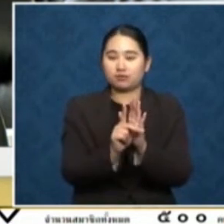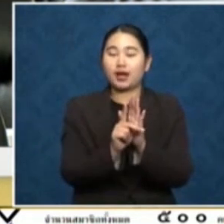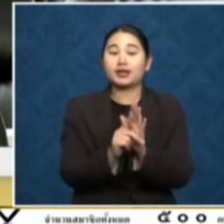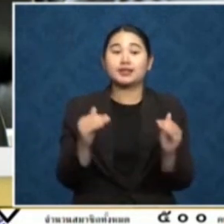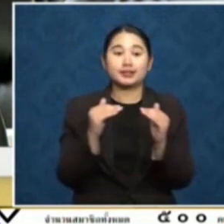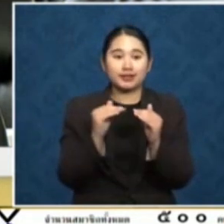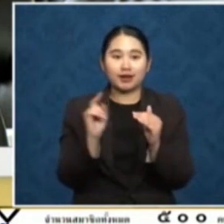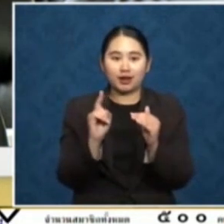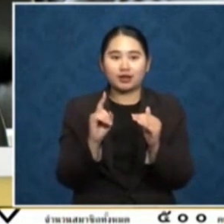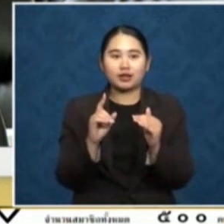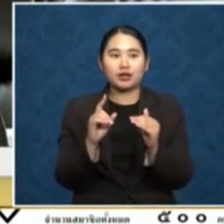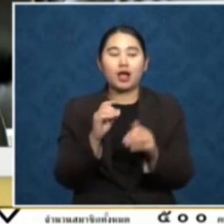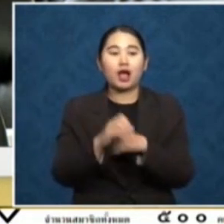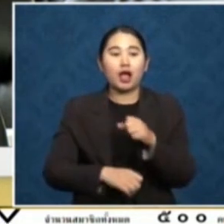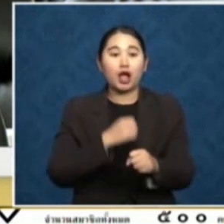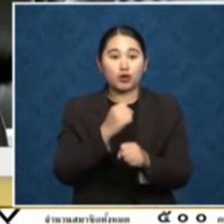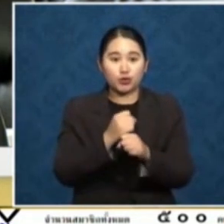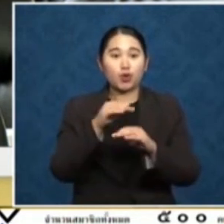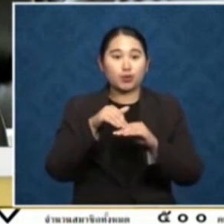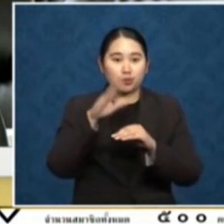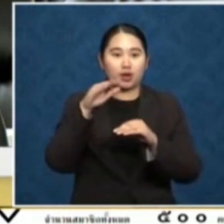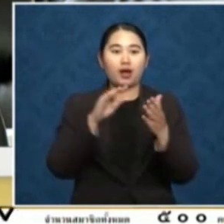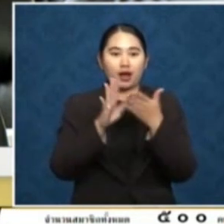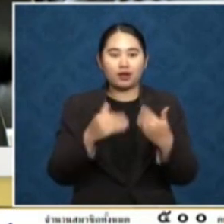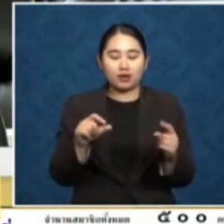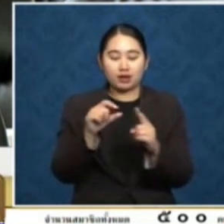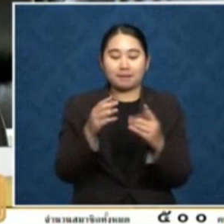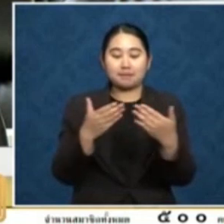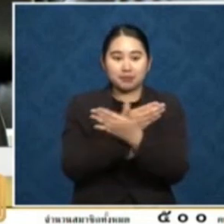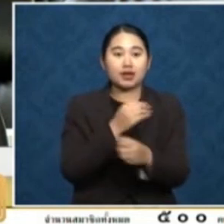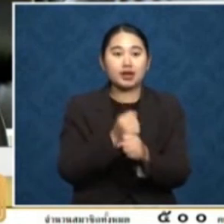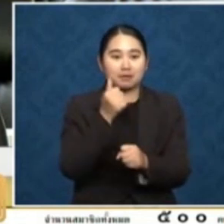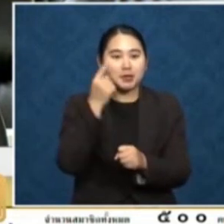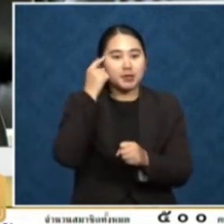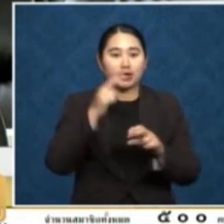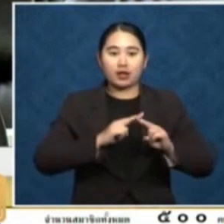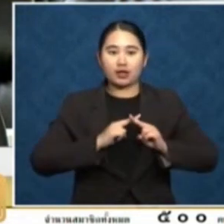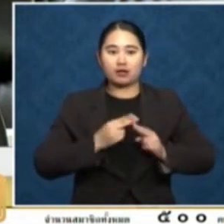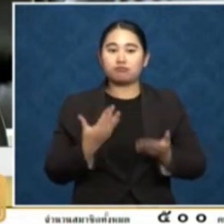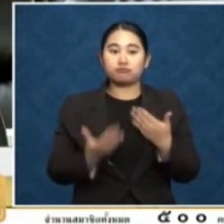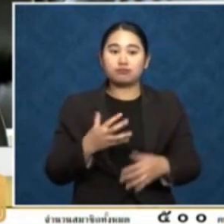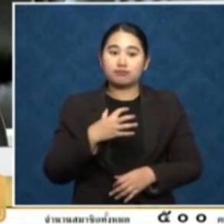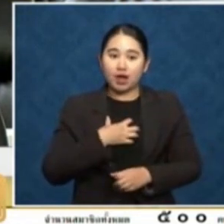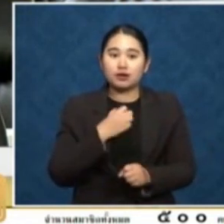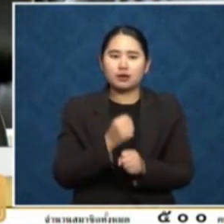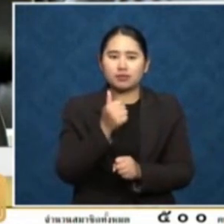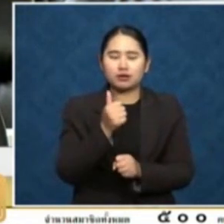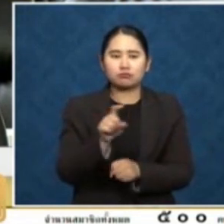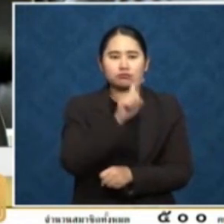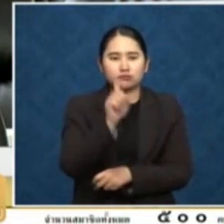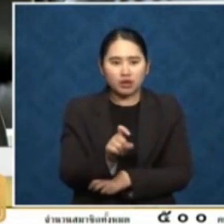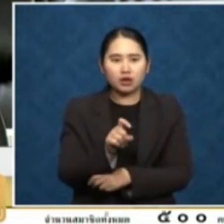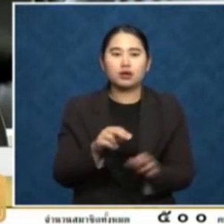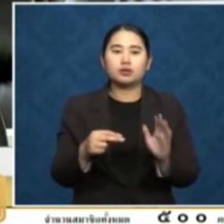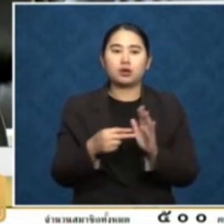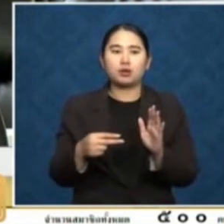ป็นกังวลของผมท่านประธานครับการที่จะมีกฎหมายให้ใช้สิทธิ์ว่าถ้าบรรลุนิติภาวะแล้วสามารถเปลี่ยนคำหน้านามได้